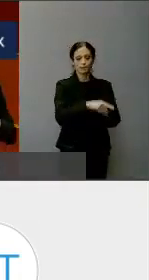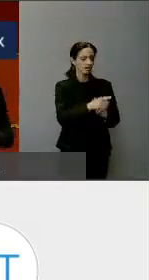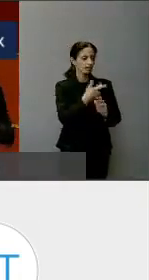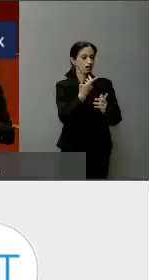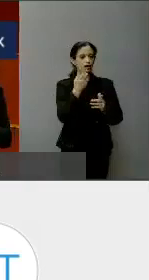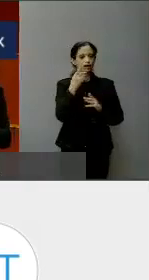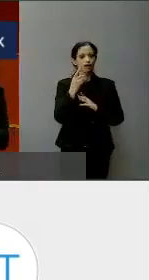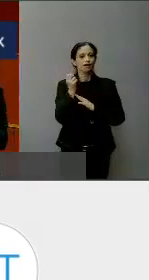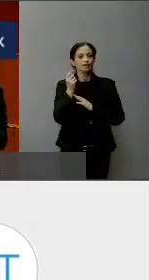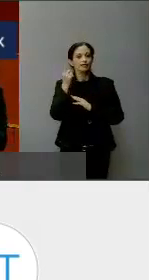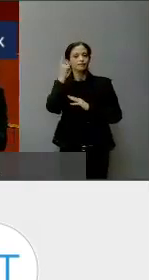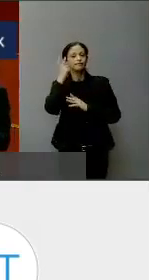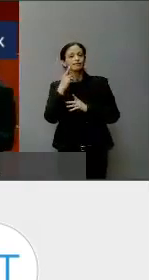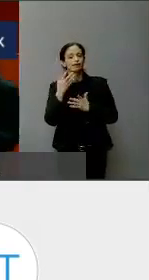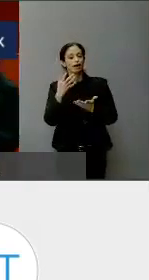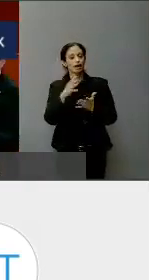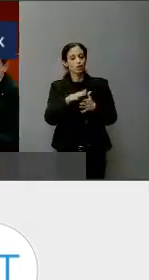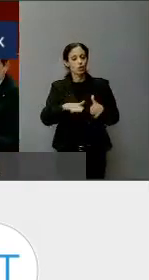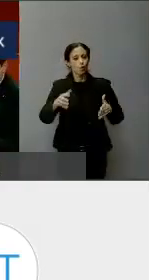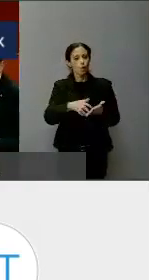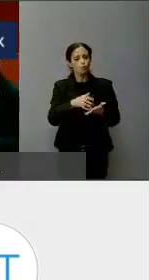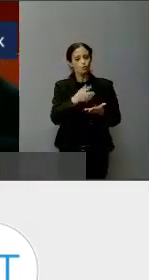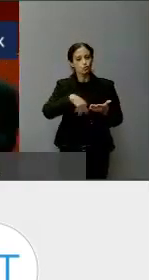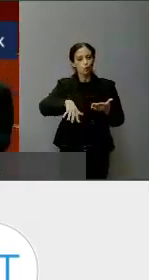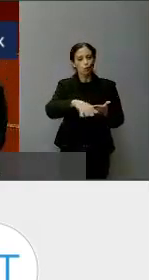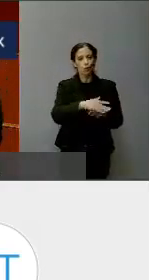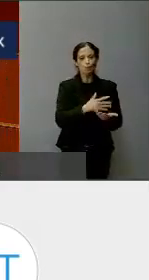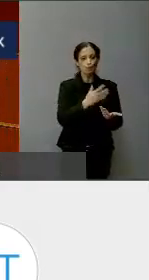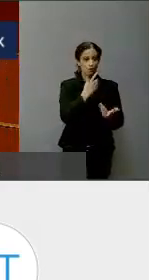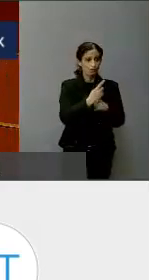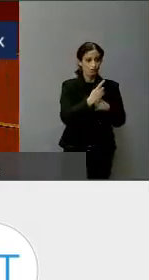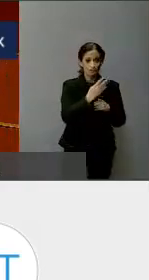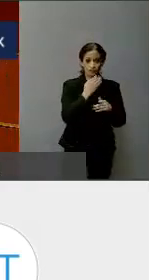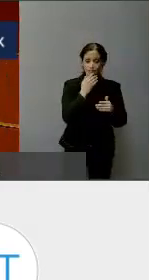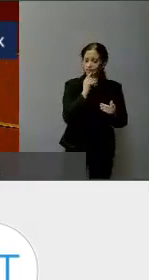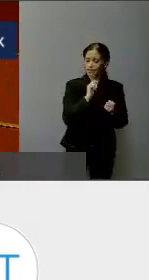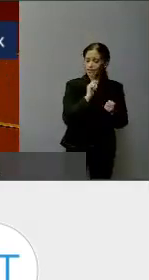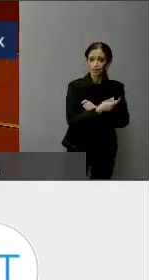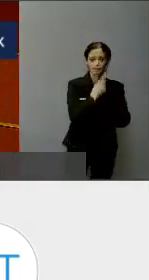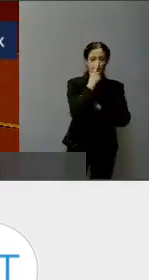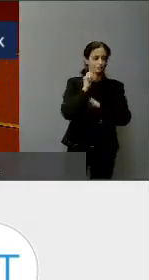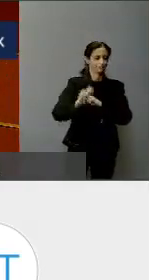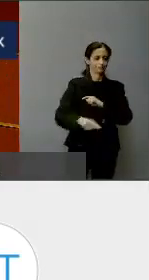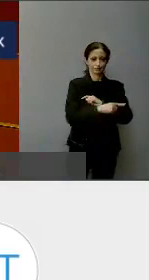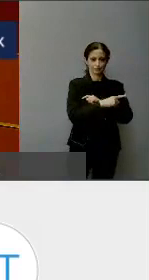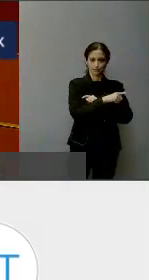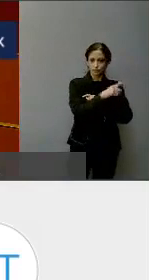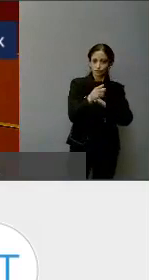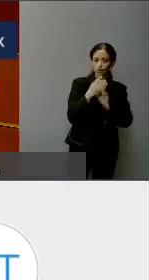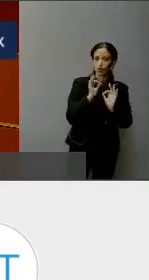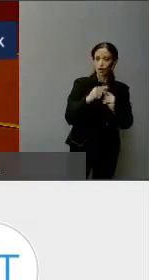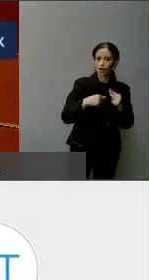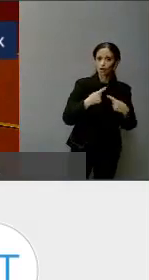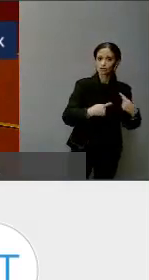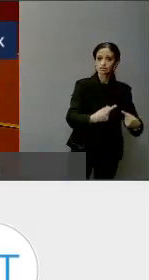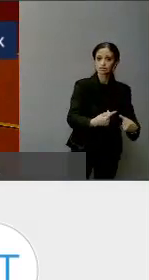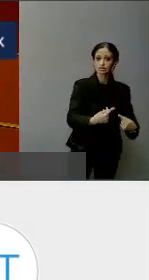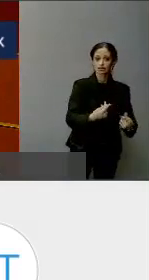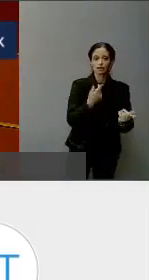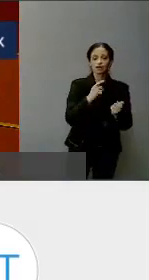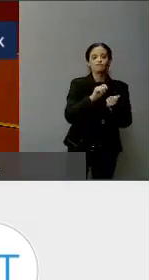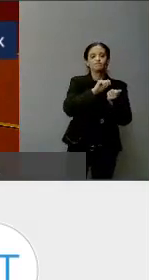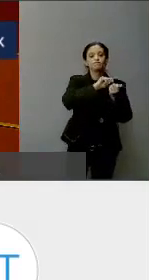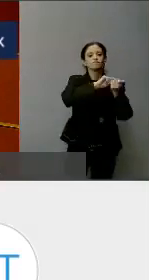all'idea di ridurre il consumo del suono voi fate finta di non l'hai tirate dritto approviamo la stessa variante che è uscita dalla giunta